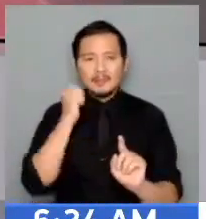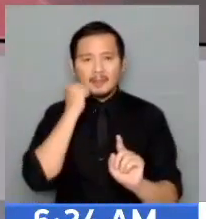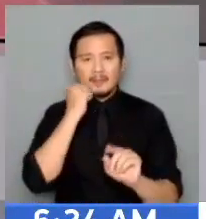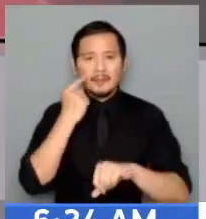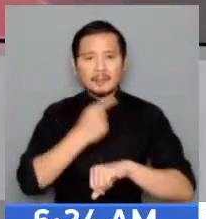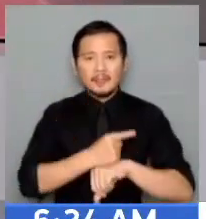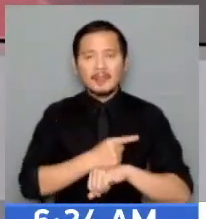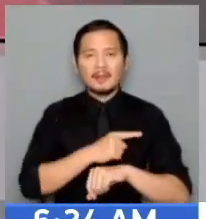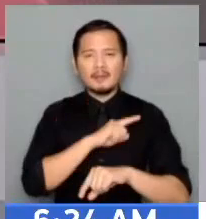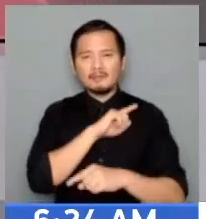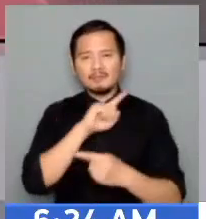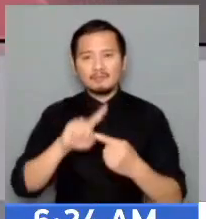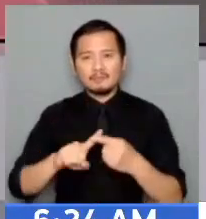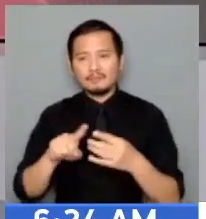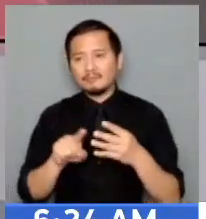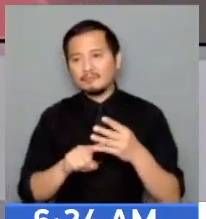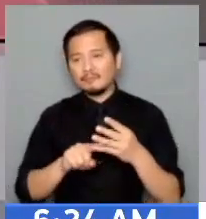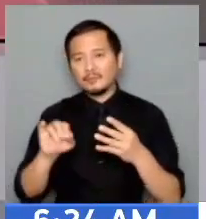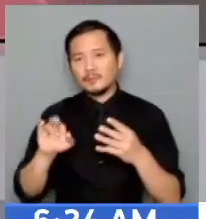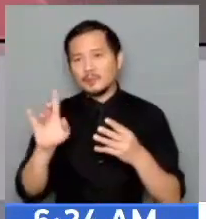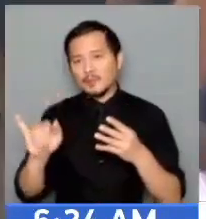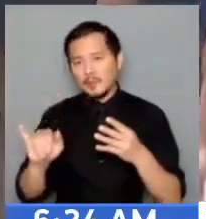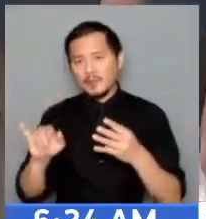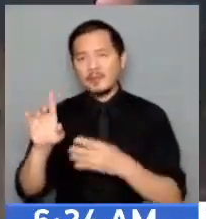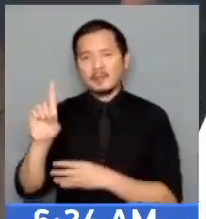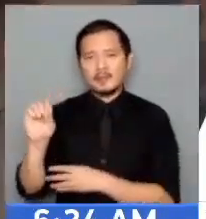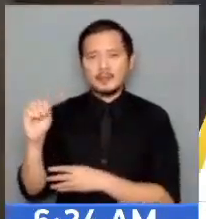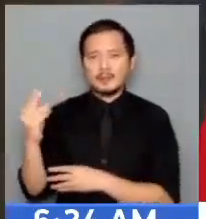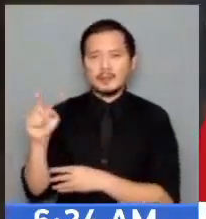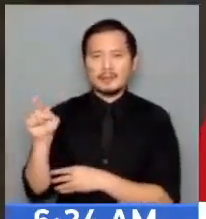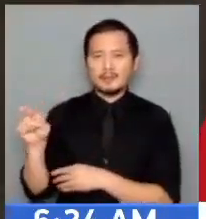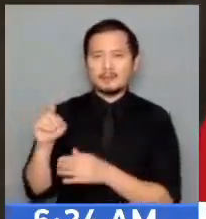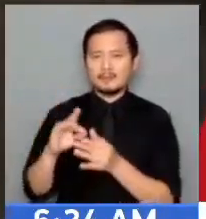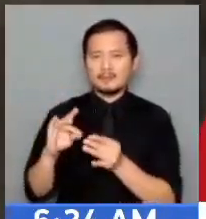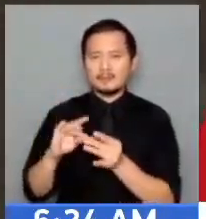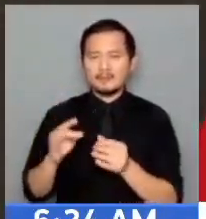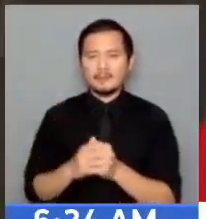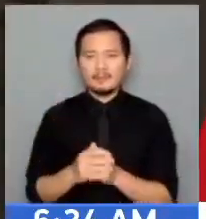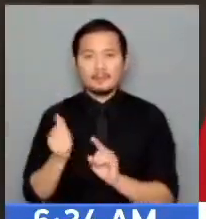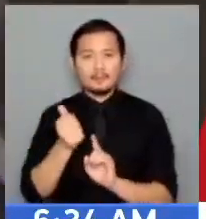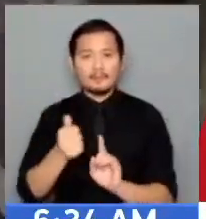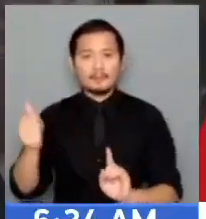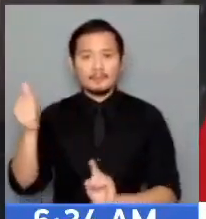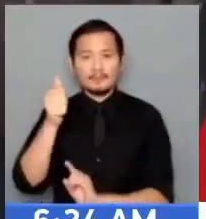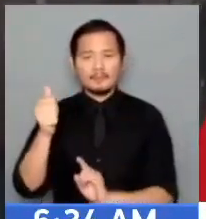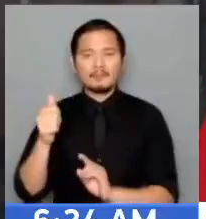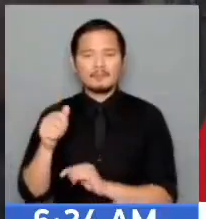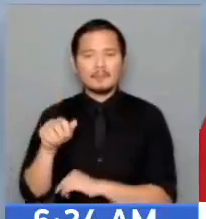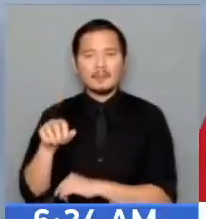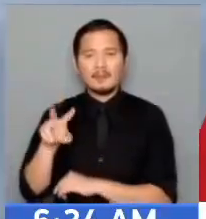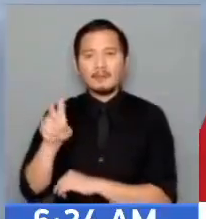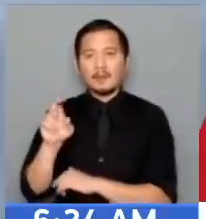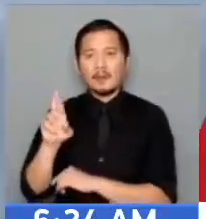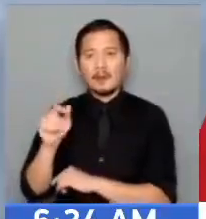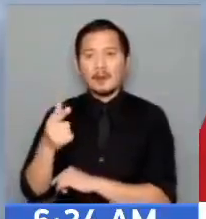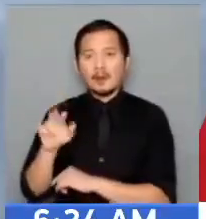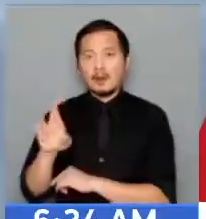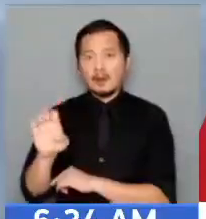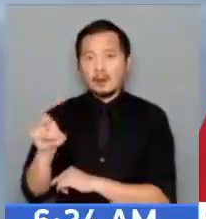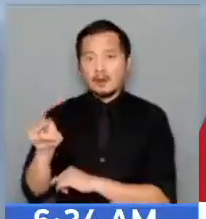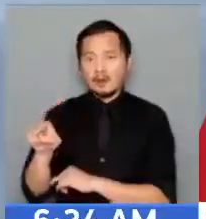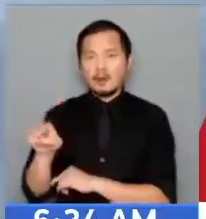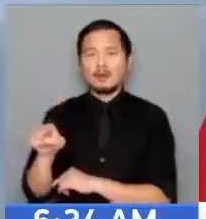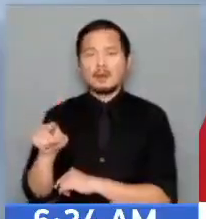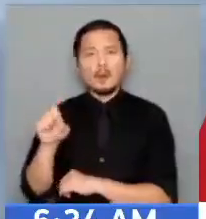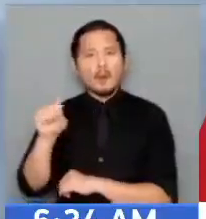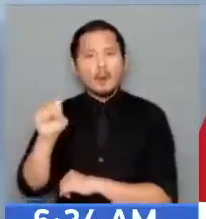ayon sa Department of Health. Ang kay Health Undersecretary Rosario Vergere, yan ay kung magpapatuloy ang hindi pagsunod ng publiko sa